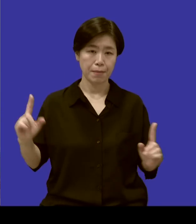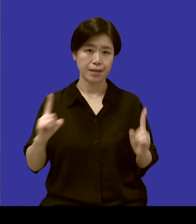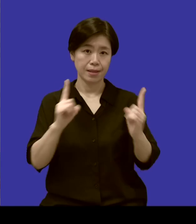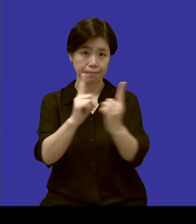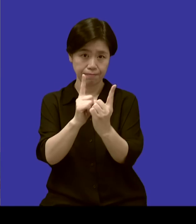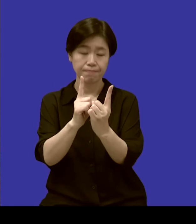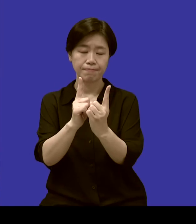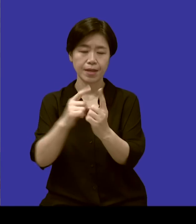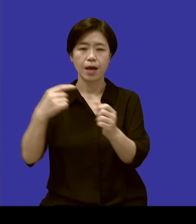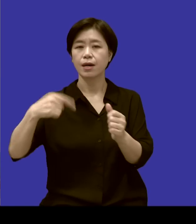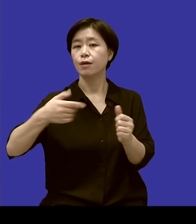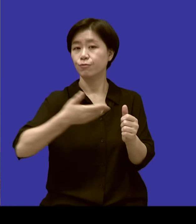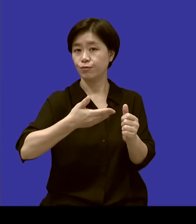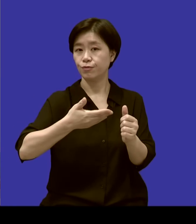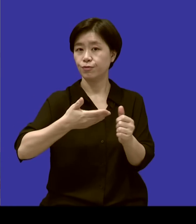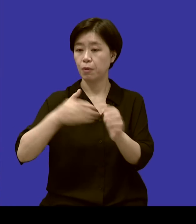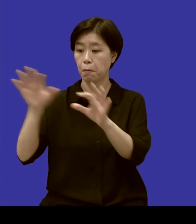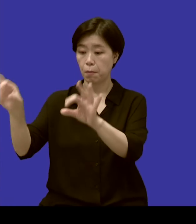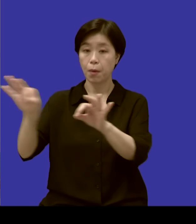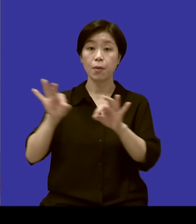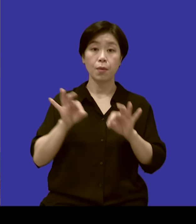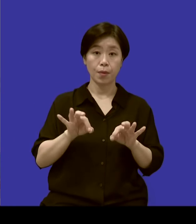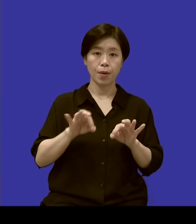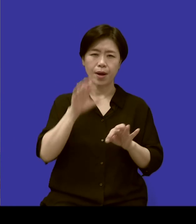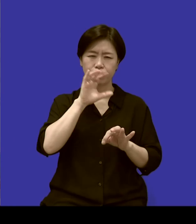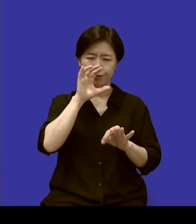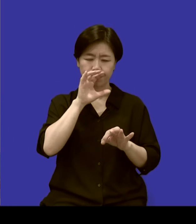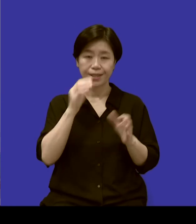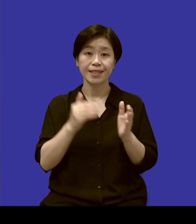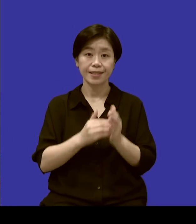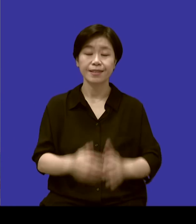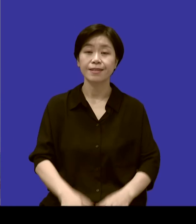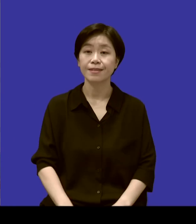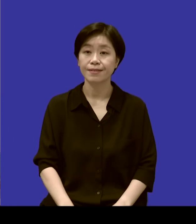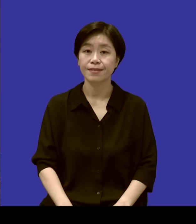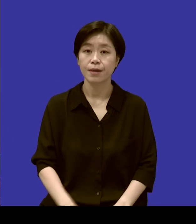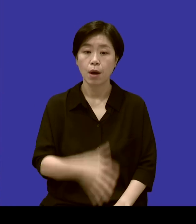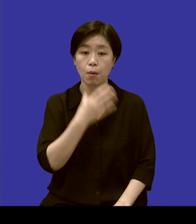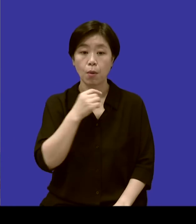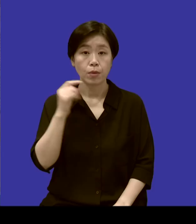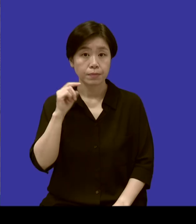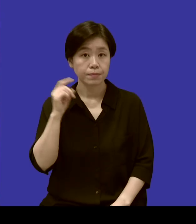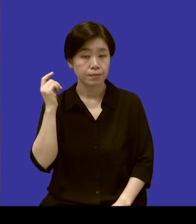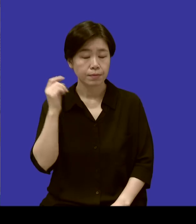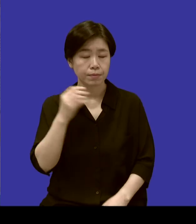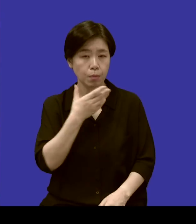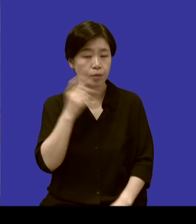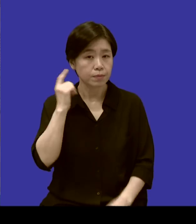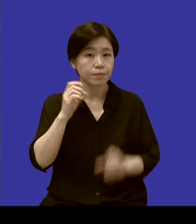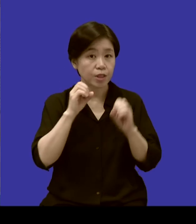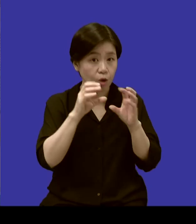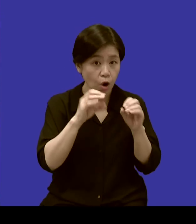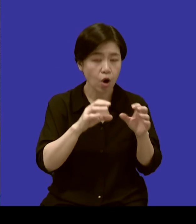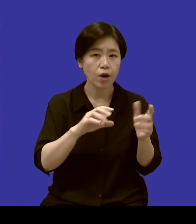찾아가서 그들과 같이 숙식을 같이 하시면서 말씀도 전하고 복음도 가르치시고 예. 그들이 이제 예수님의 제자된 삶을 살기